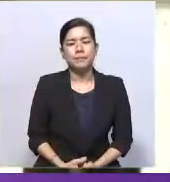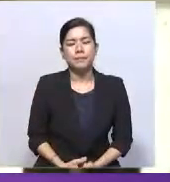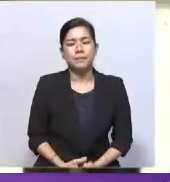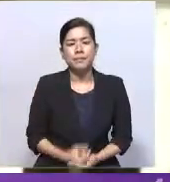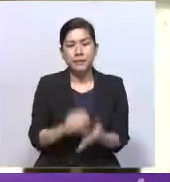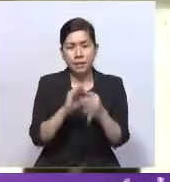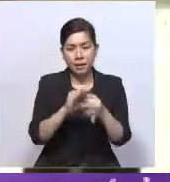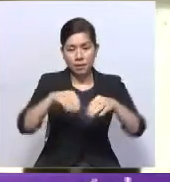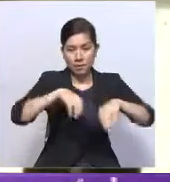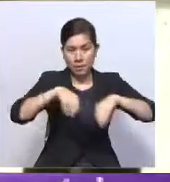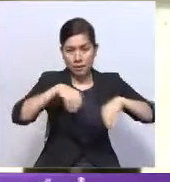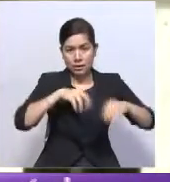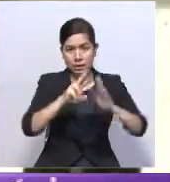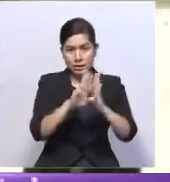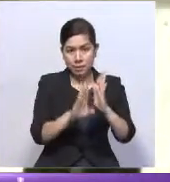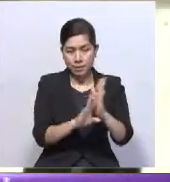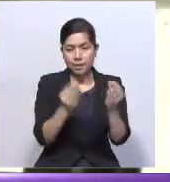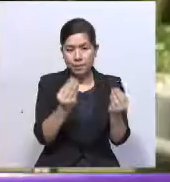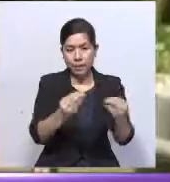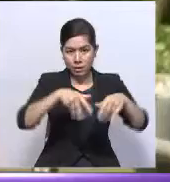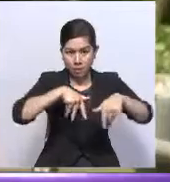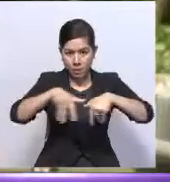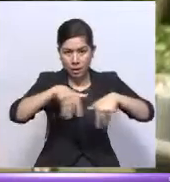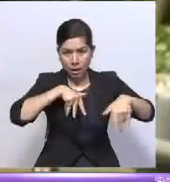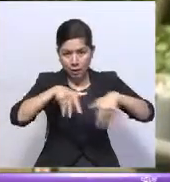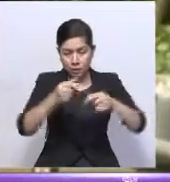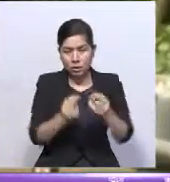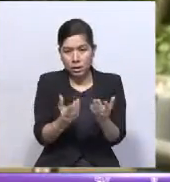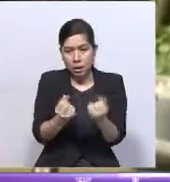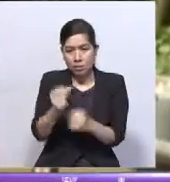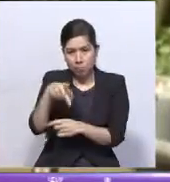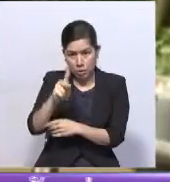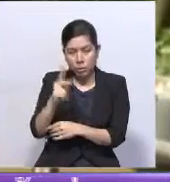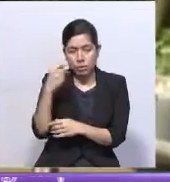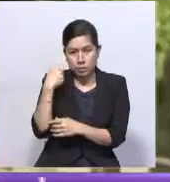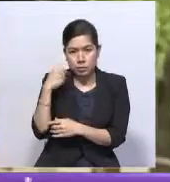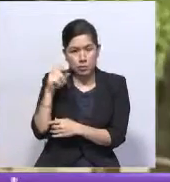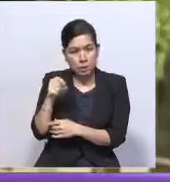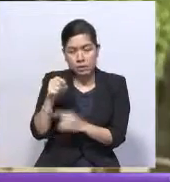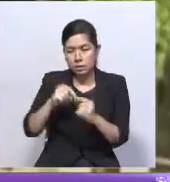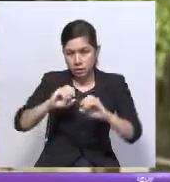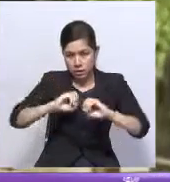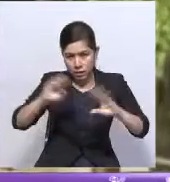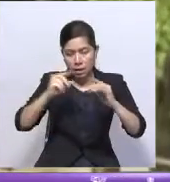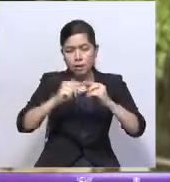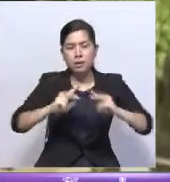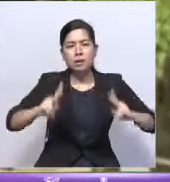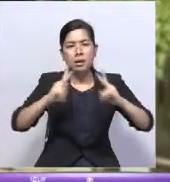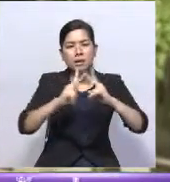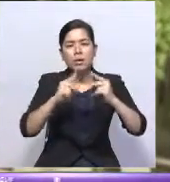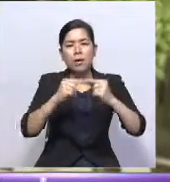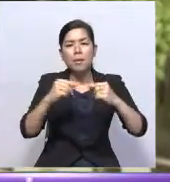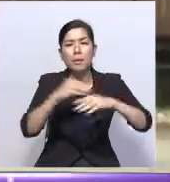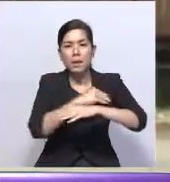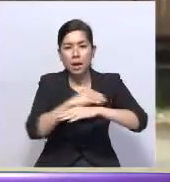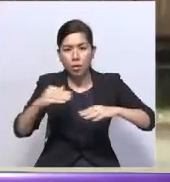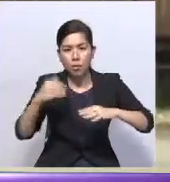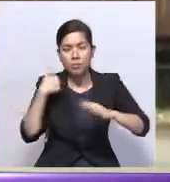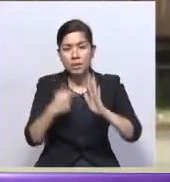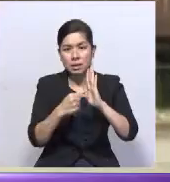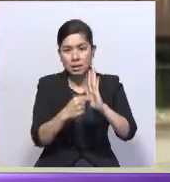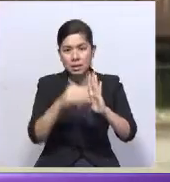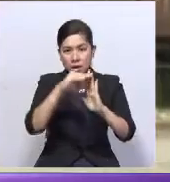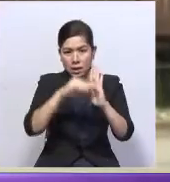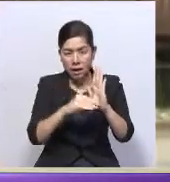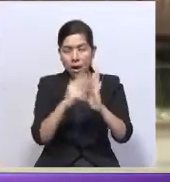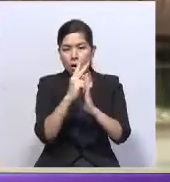อกจากการจัดระเบียบเพื่อให้ประชาชนได้ใช้ประโยชน์จากลำน้ำได้อย่างยั่งยืนแล้วกระทรวงคมนาคมยังกำลังเสนอร่างกฎกระ